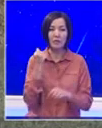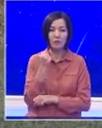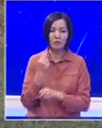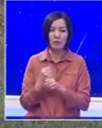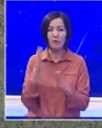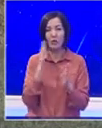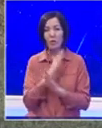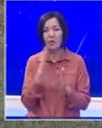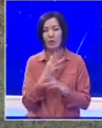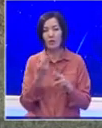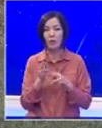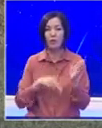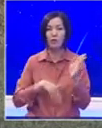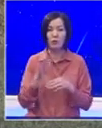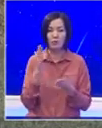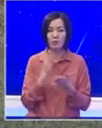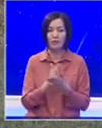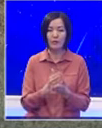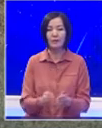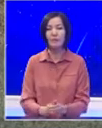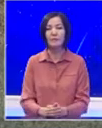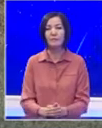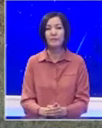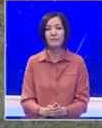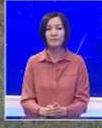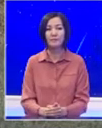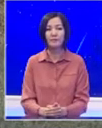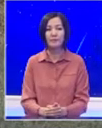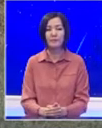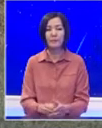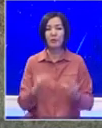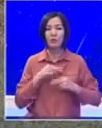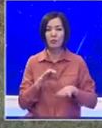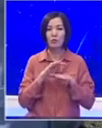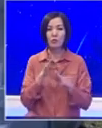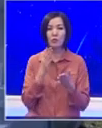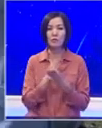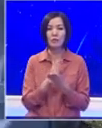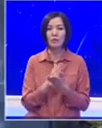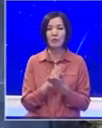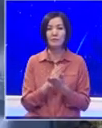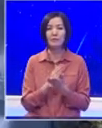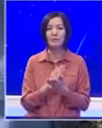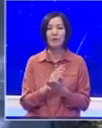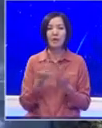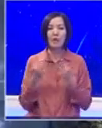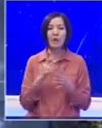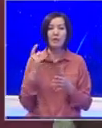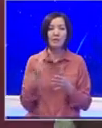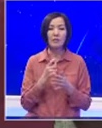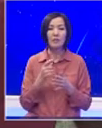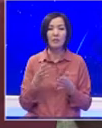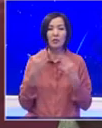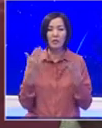райы жақсы болғанының себебіне байланысты жұмыстар қызу жүргізіліп жатыр. Айта кетсек, диқандар жылдағыдай